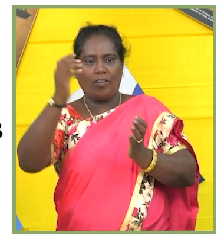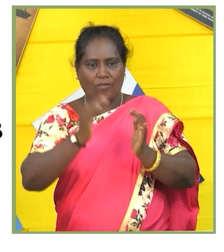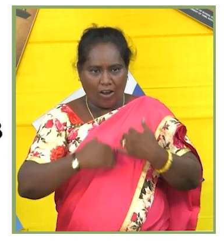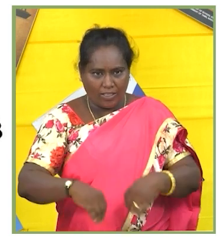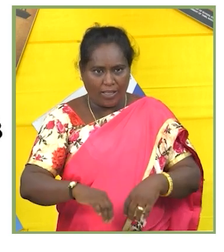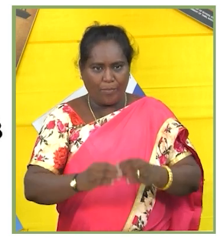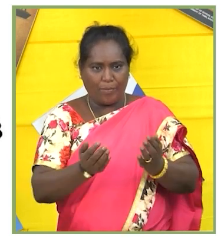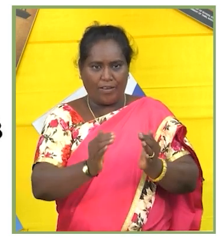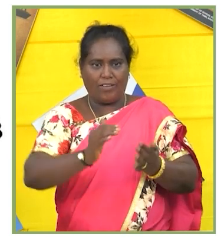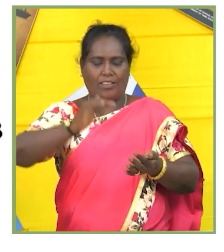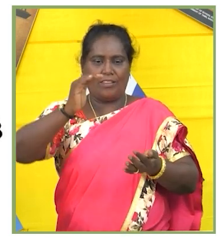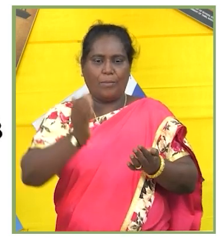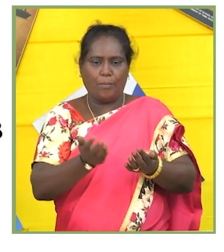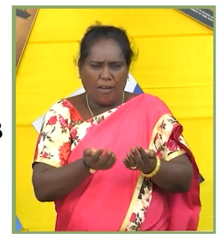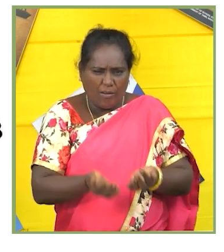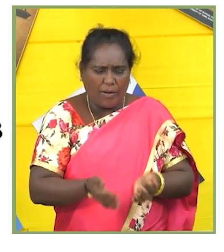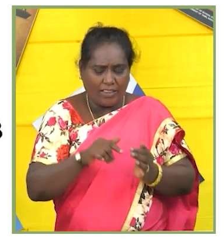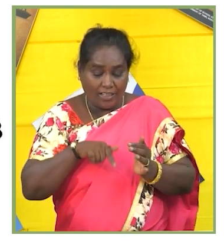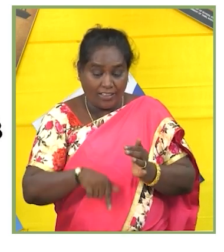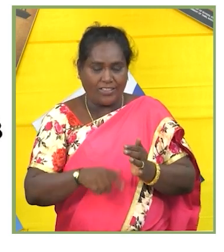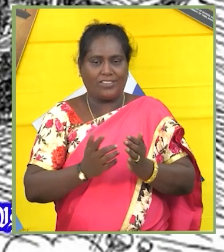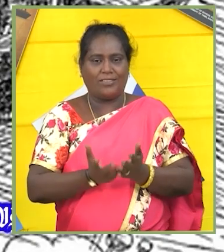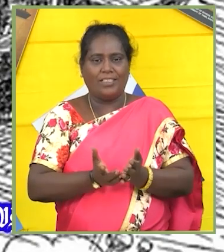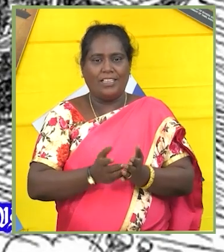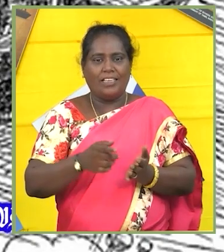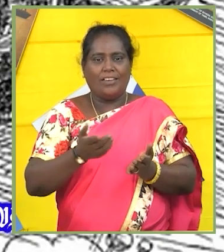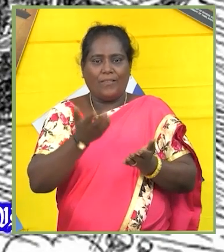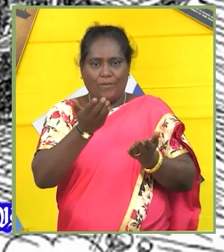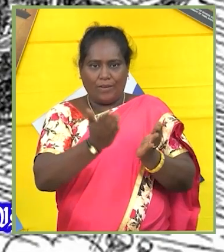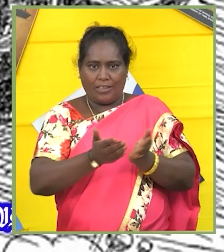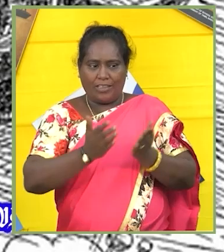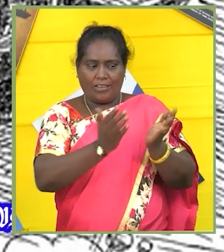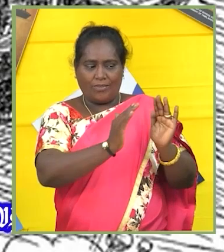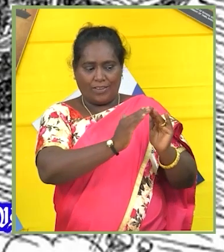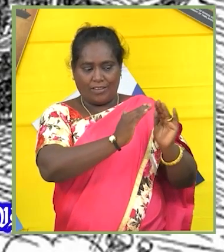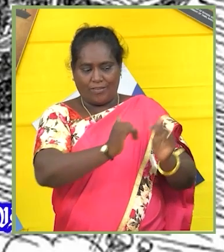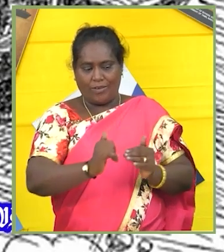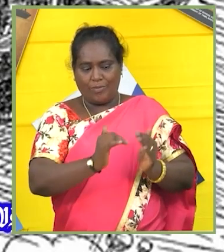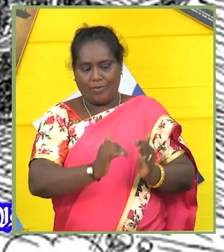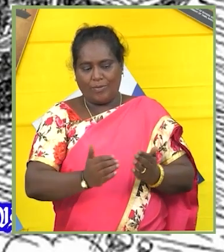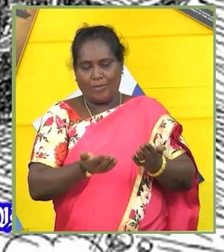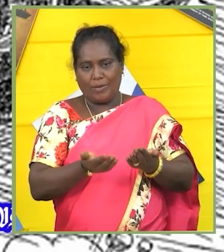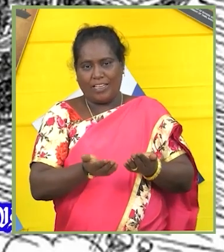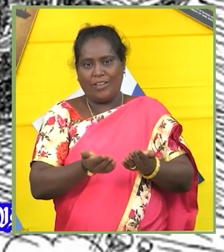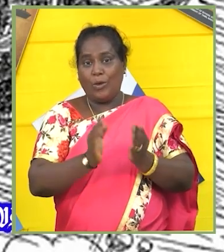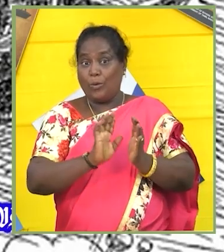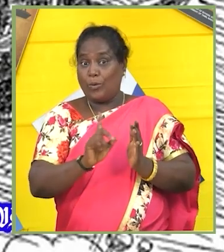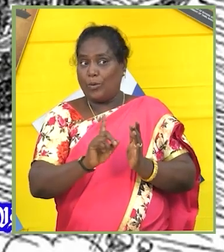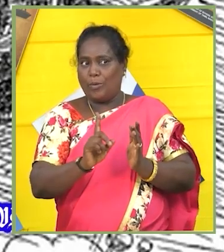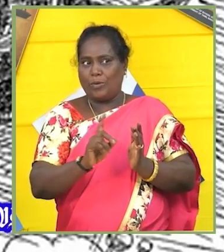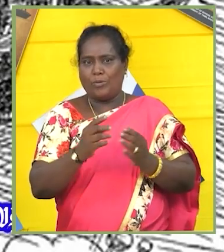வைகளும் ஓம்புவான் வாழ்க்கை பருவந்து பாழ்படுதல் என்று. அதாவது, வீட்டிற்கு வரும் விருந்தினரை